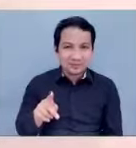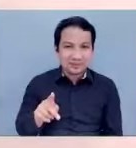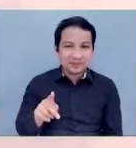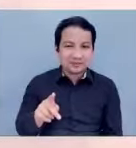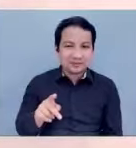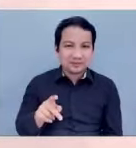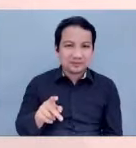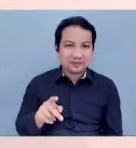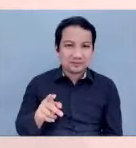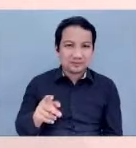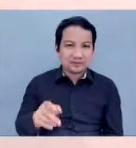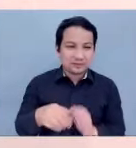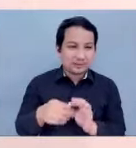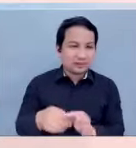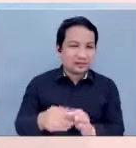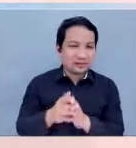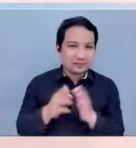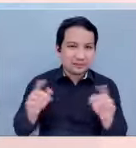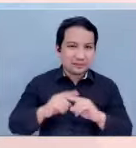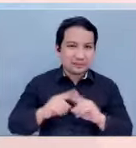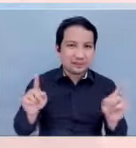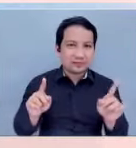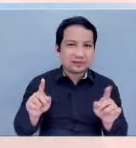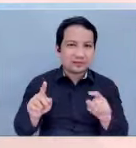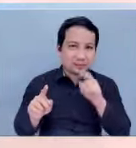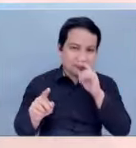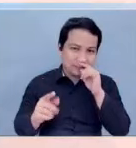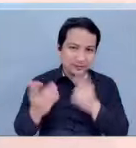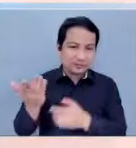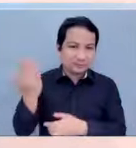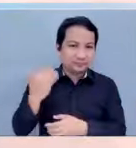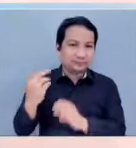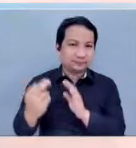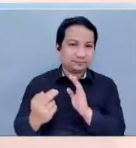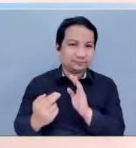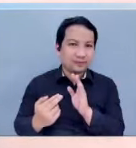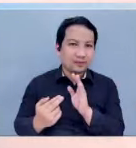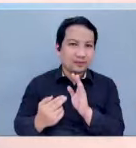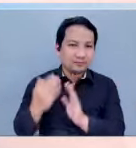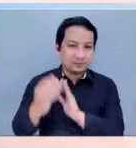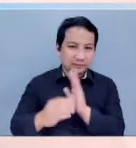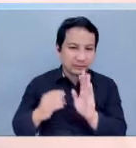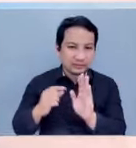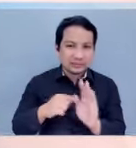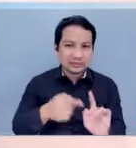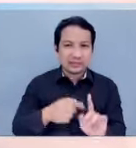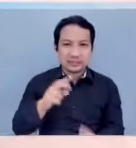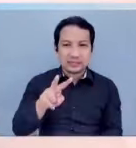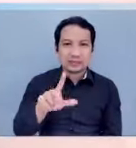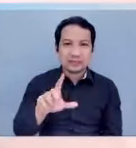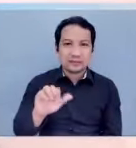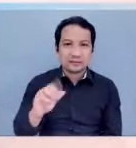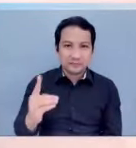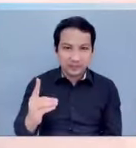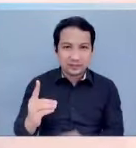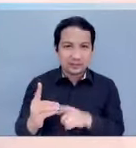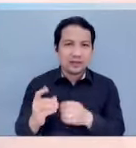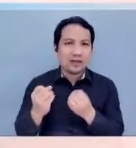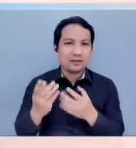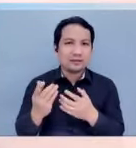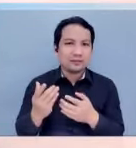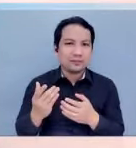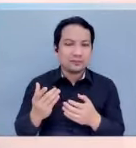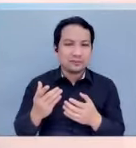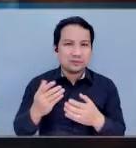know, it's so different from the roles na ginampanan ko. And Vlad kasi parang he has so much hatred,